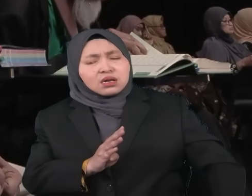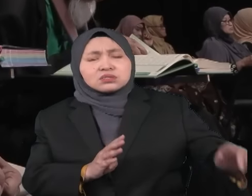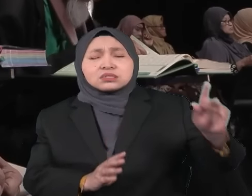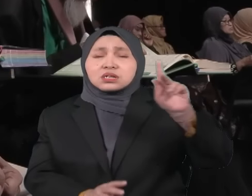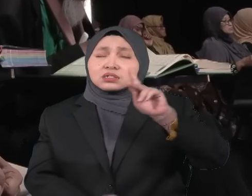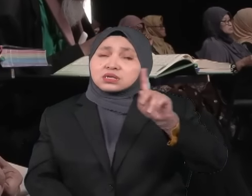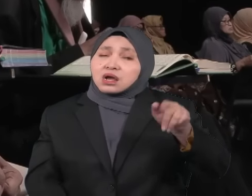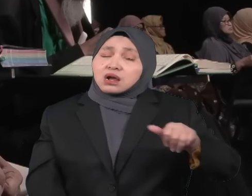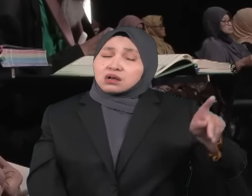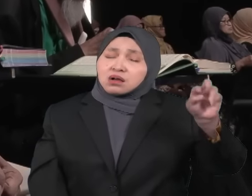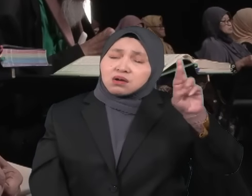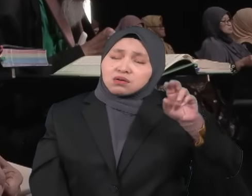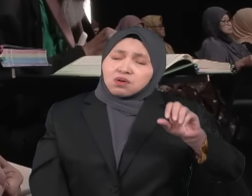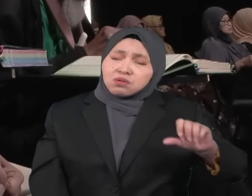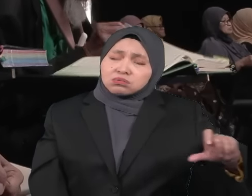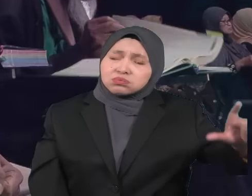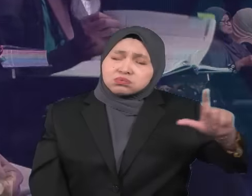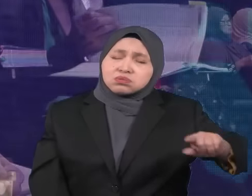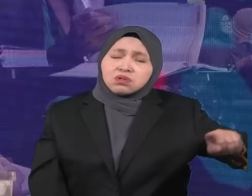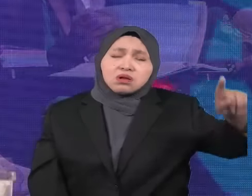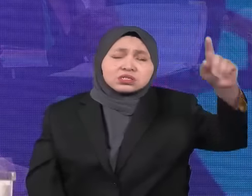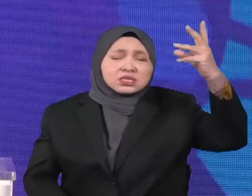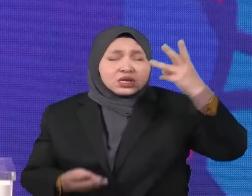dhakara Allah